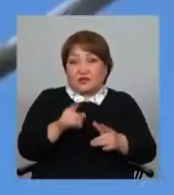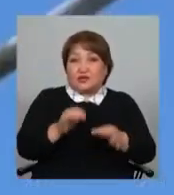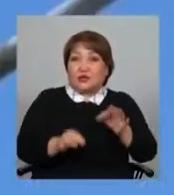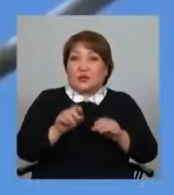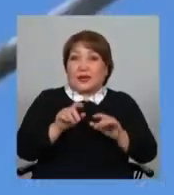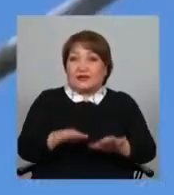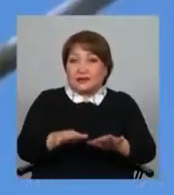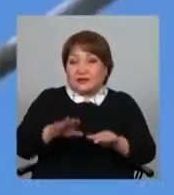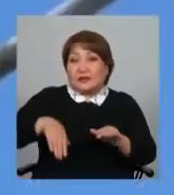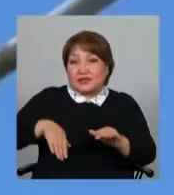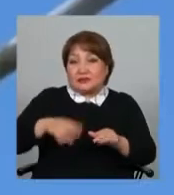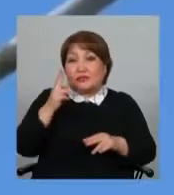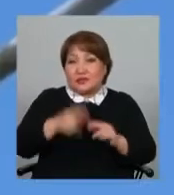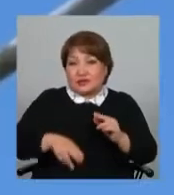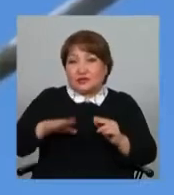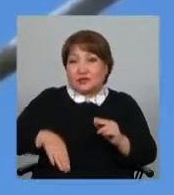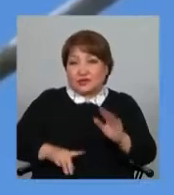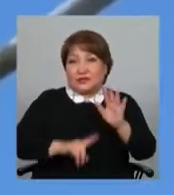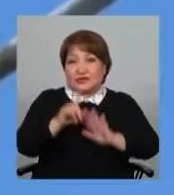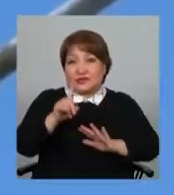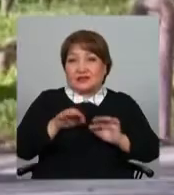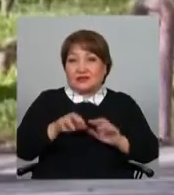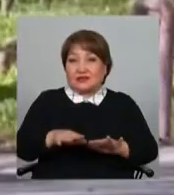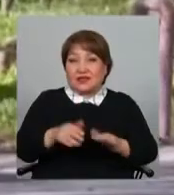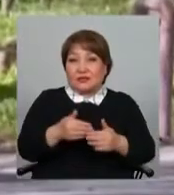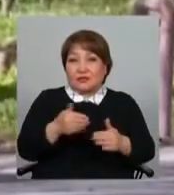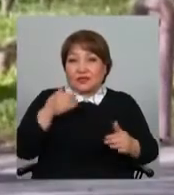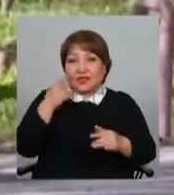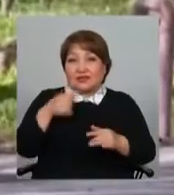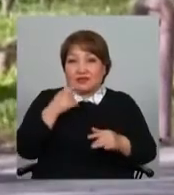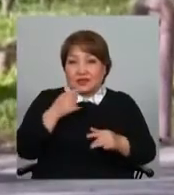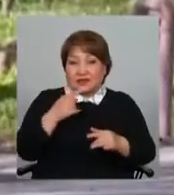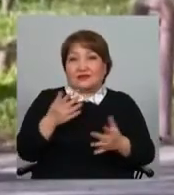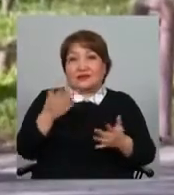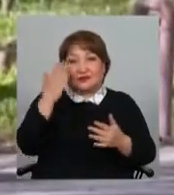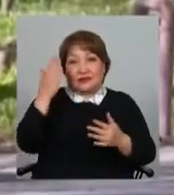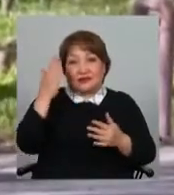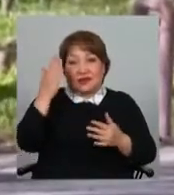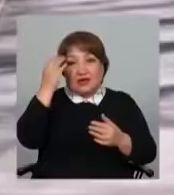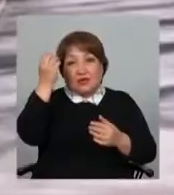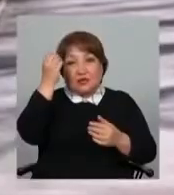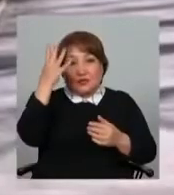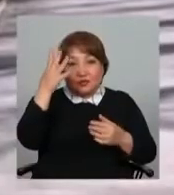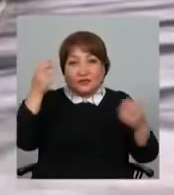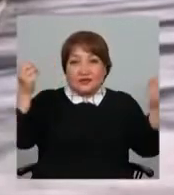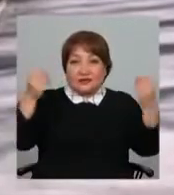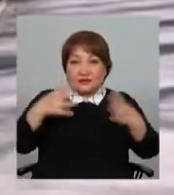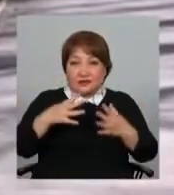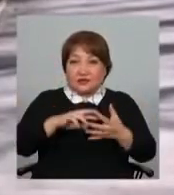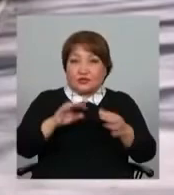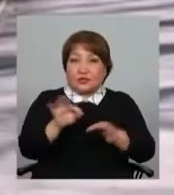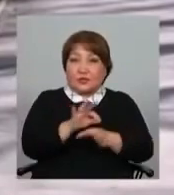ғана басталатыныз. Ал бұрындырақта айтылған ақылды жарықтандыру жобасының болашағы әзірге